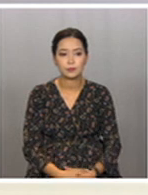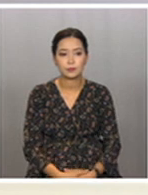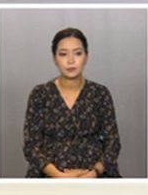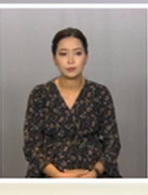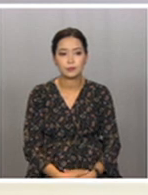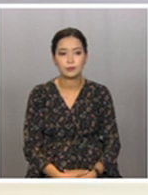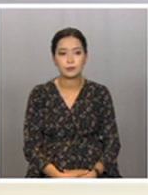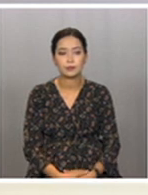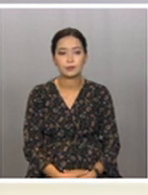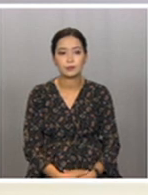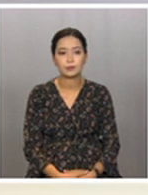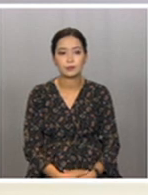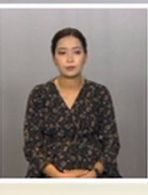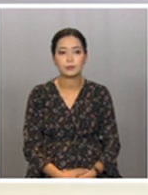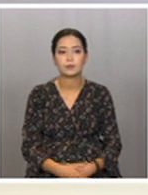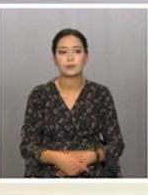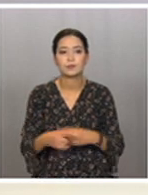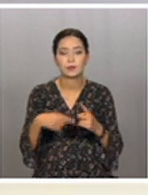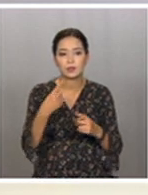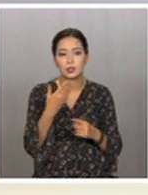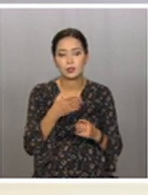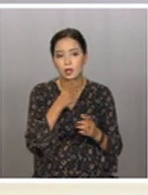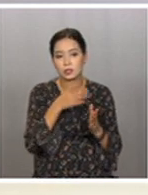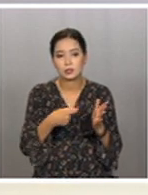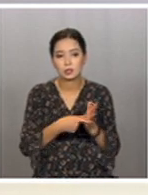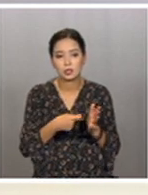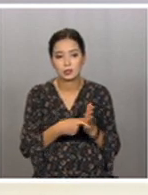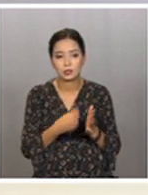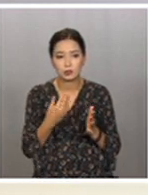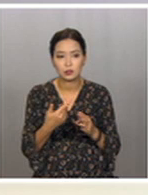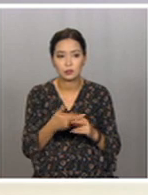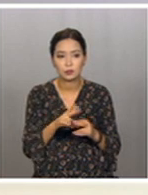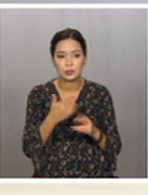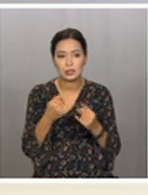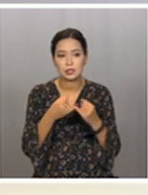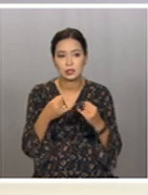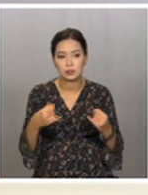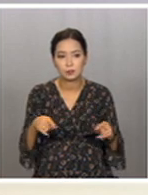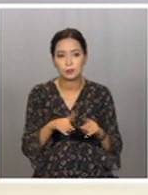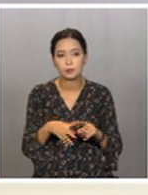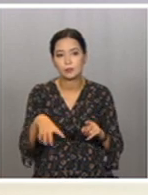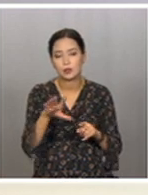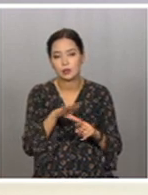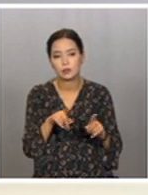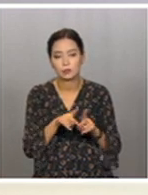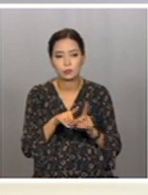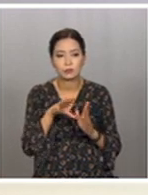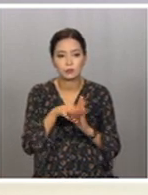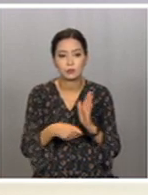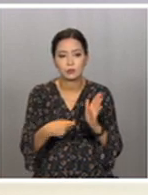Келесі құрылғы – қуат көзі. Қуат көзінің сымдары арқылы барлық құрылғылар